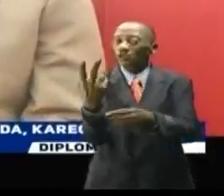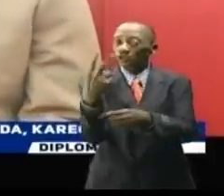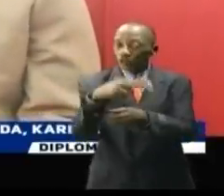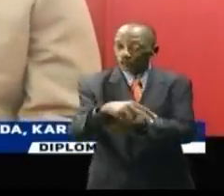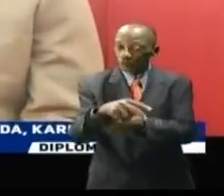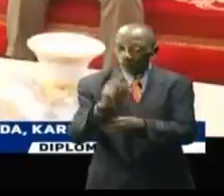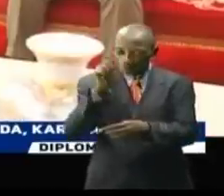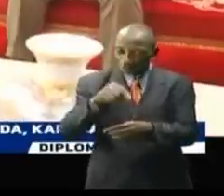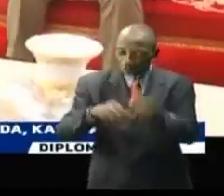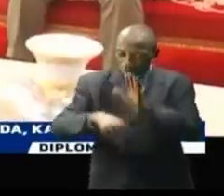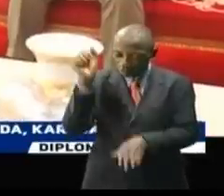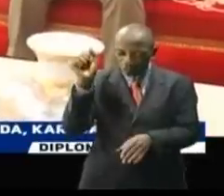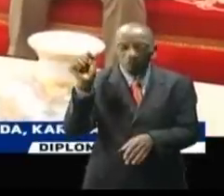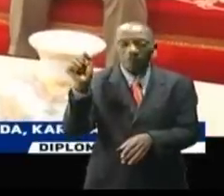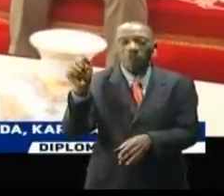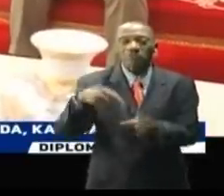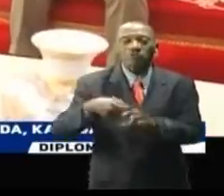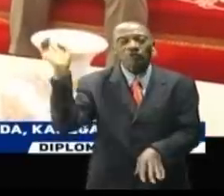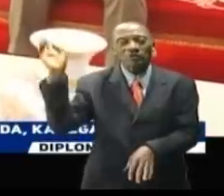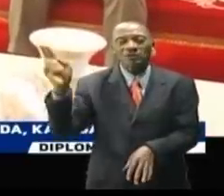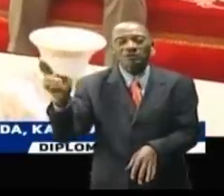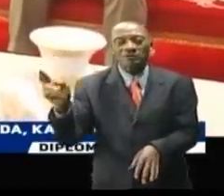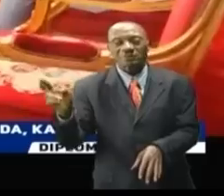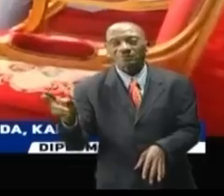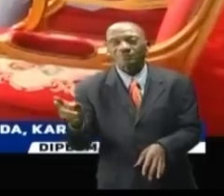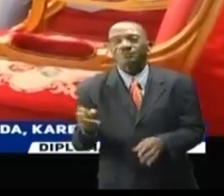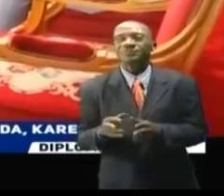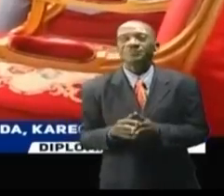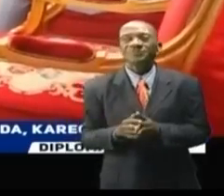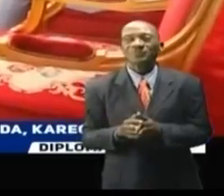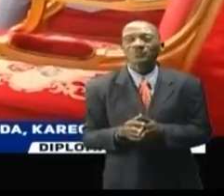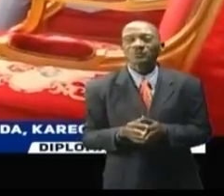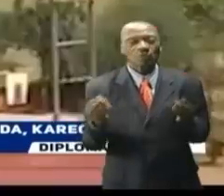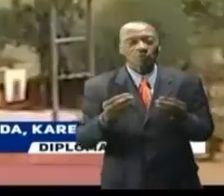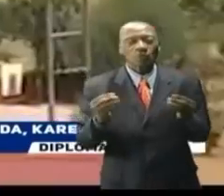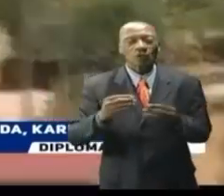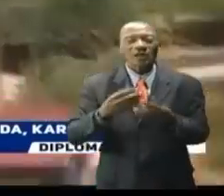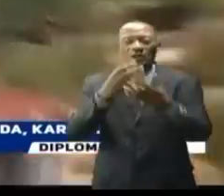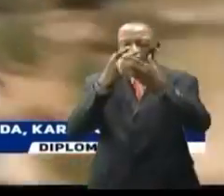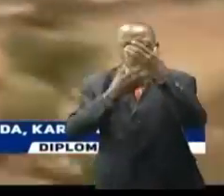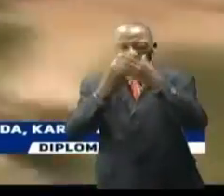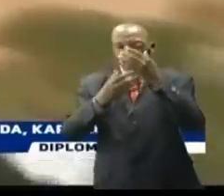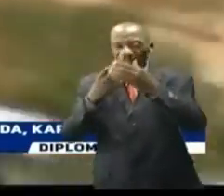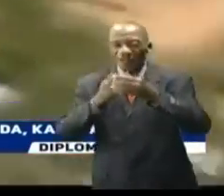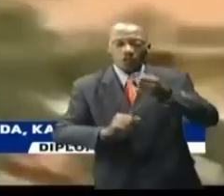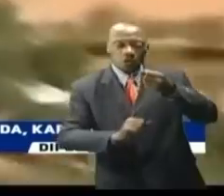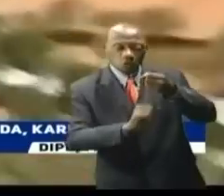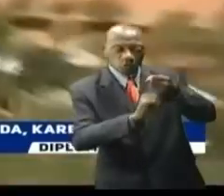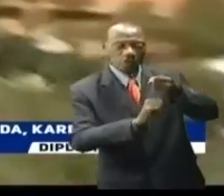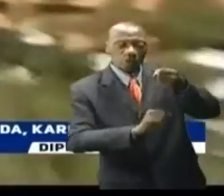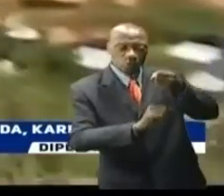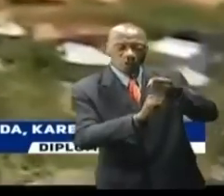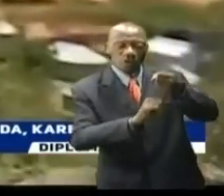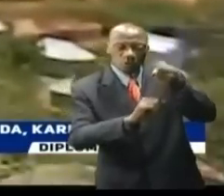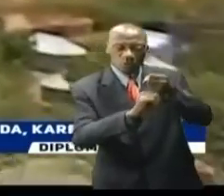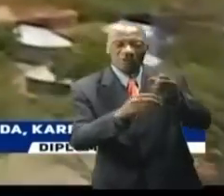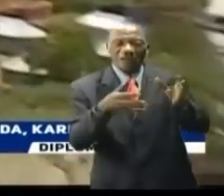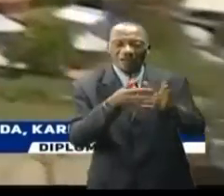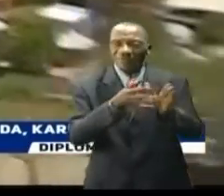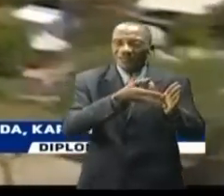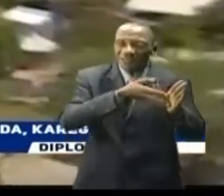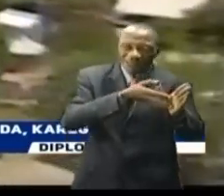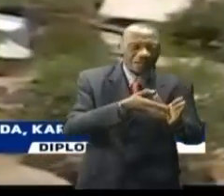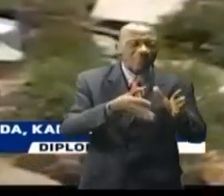Congo. C'est clair que son pays, le Rwanda, apporte un appui militaire aux terroristes du M23 qui s'attaquent